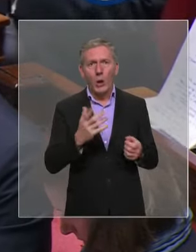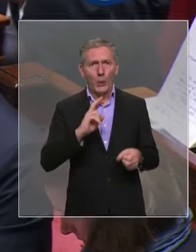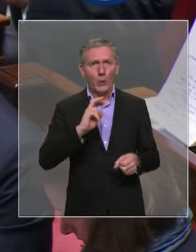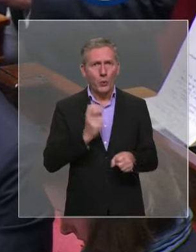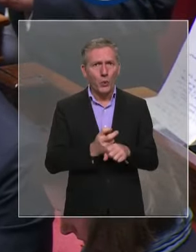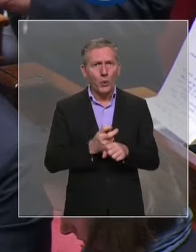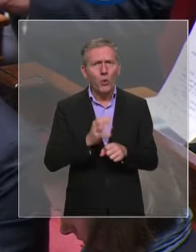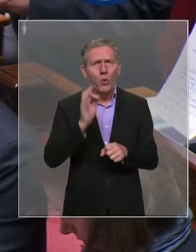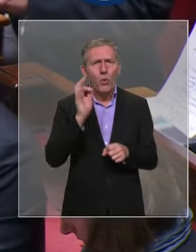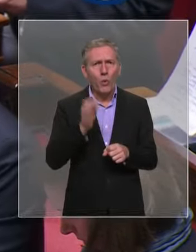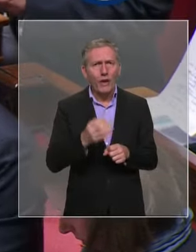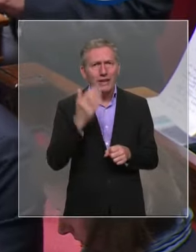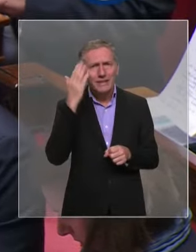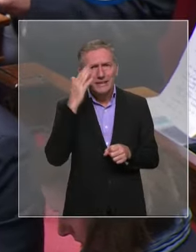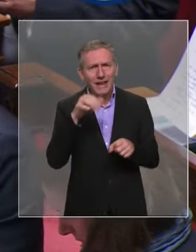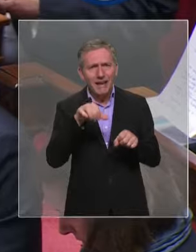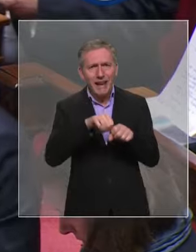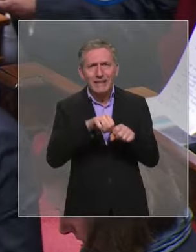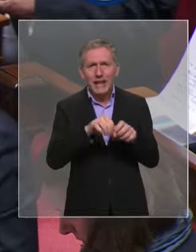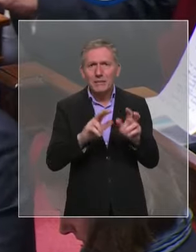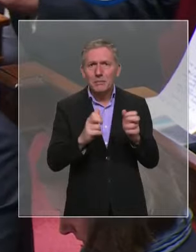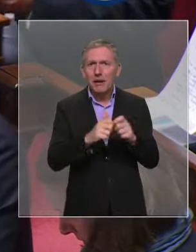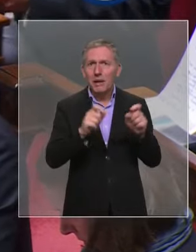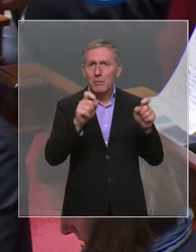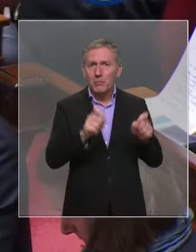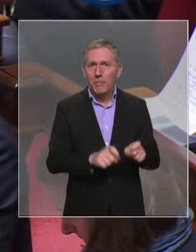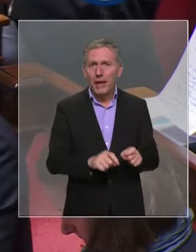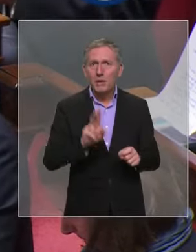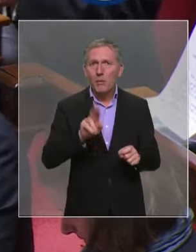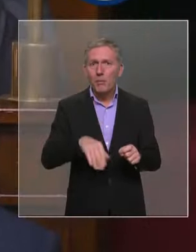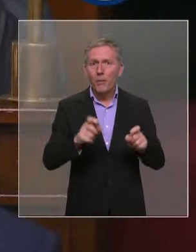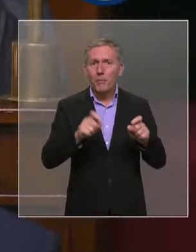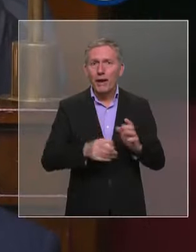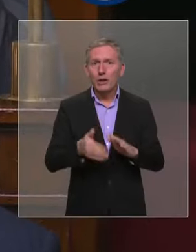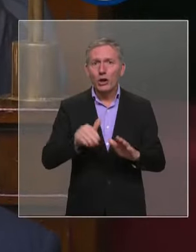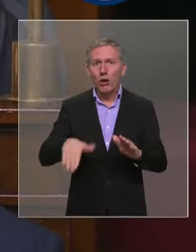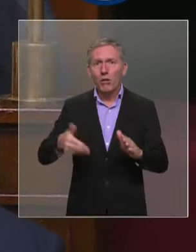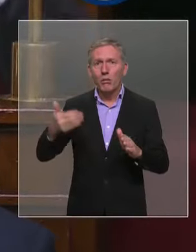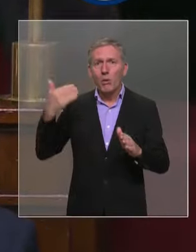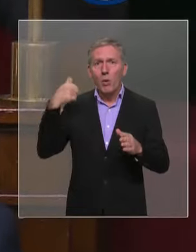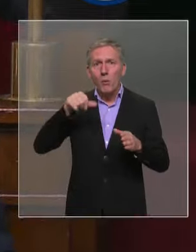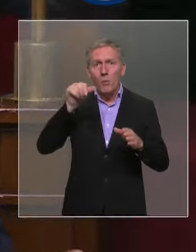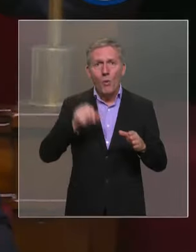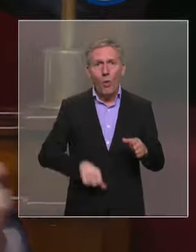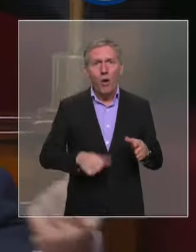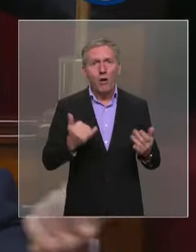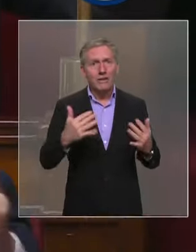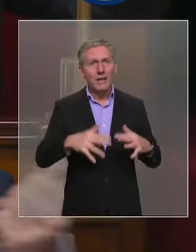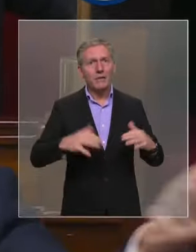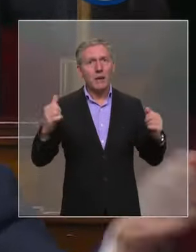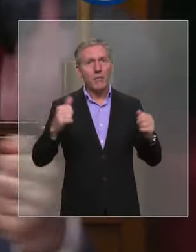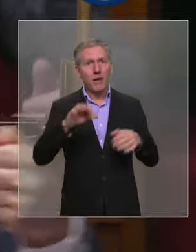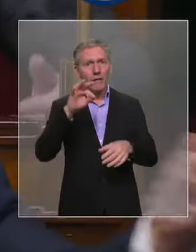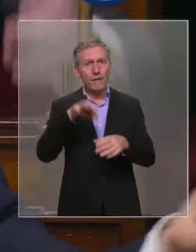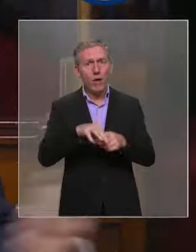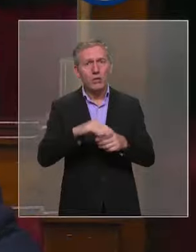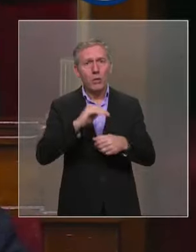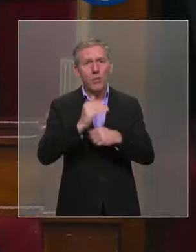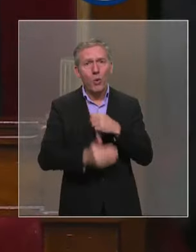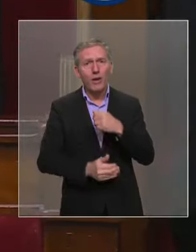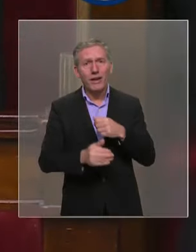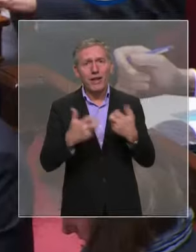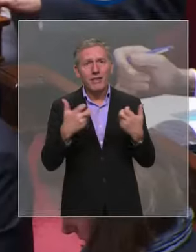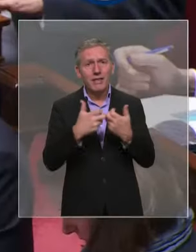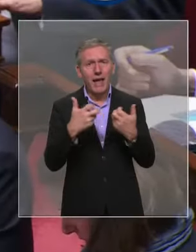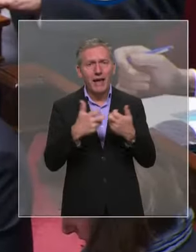savez, l'essence, il a baissé. Il est aujourd'hui plus bas qu'il l'était il y a quelques mois quand cette Assemblée a voté le bouclier tarifaire et le budget